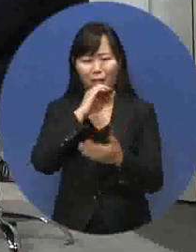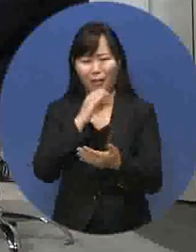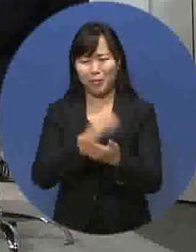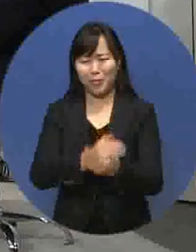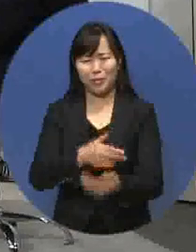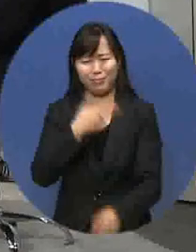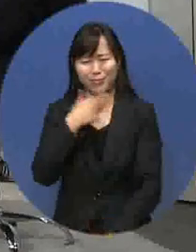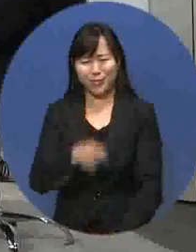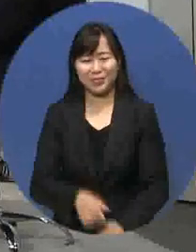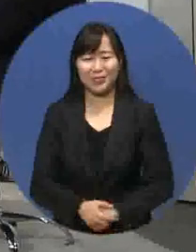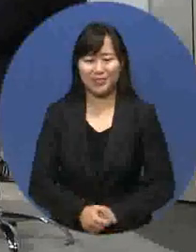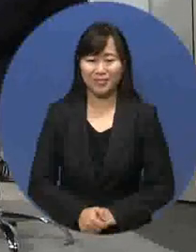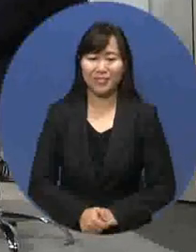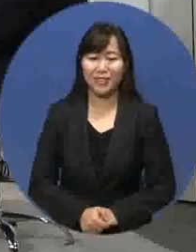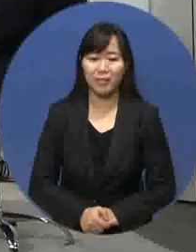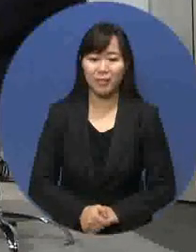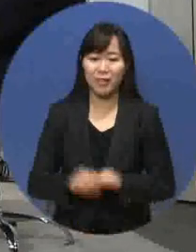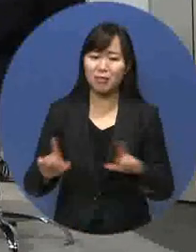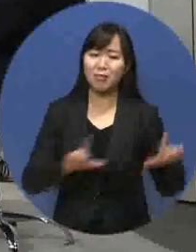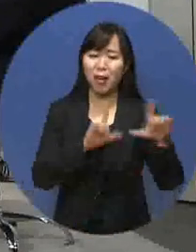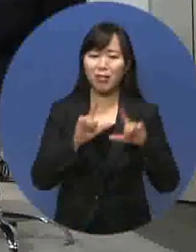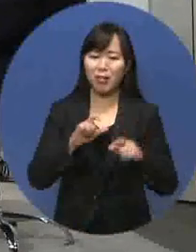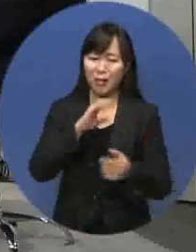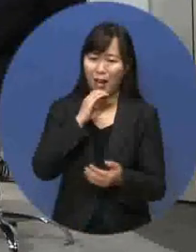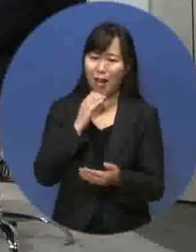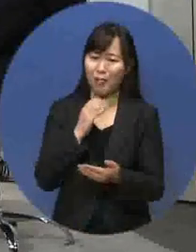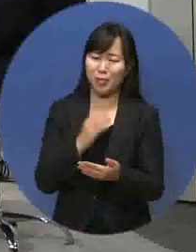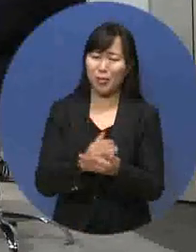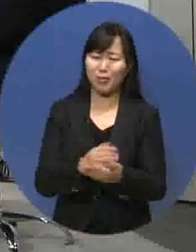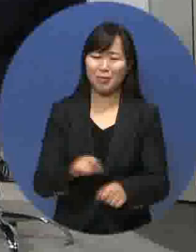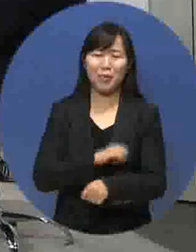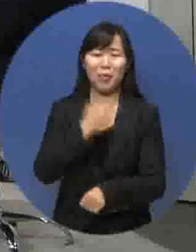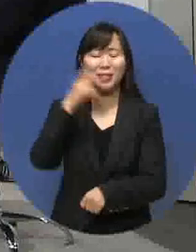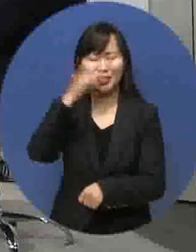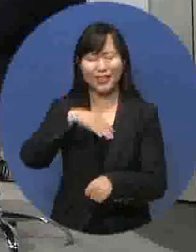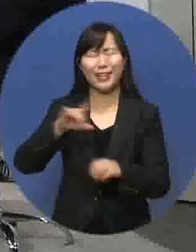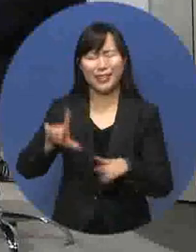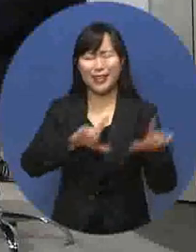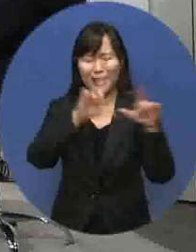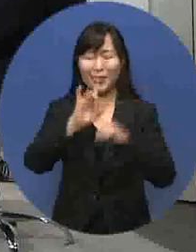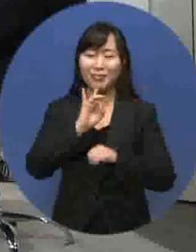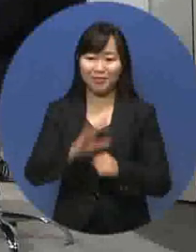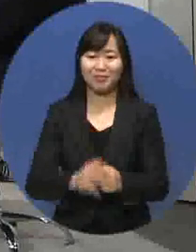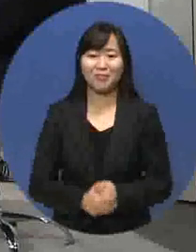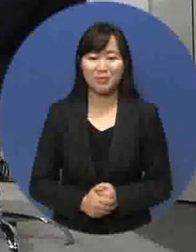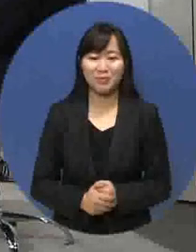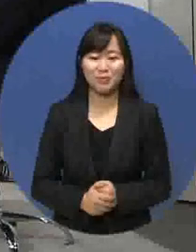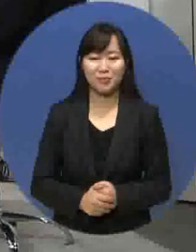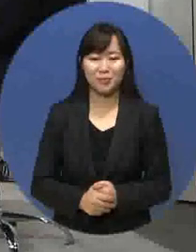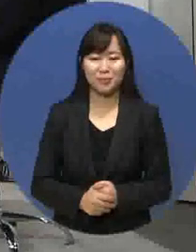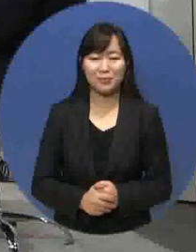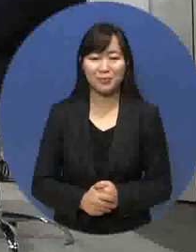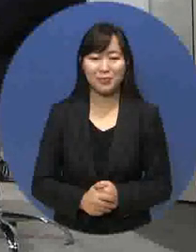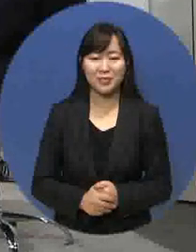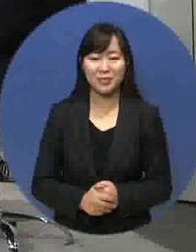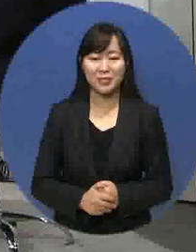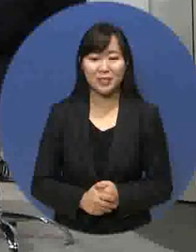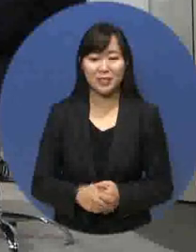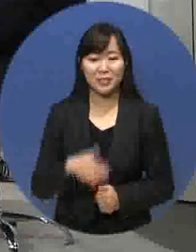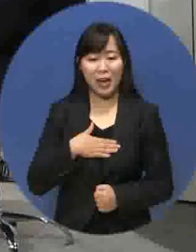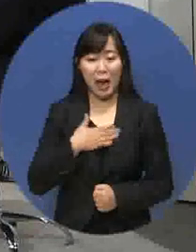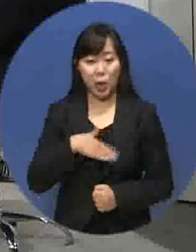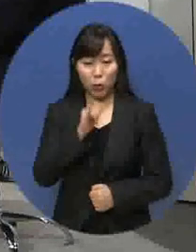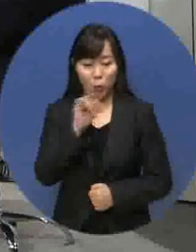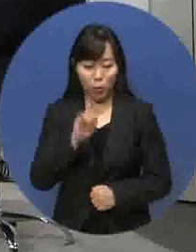아니야. 사는 게 뭐 크게 뭐 감동이 있습니까? 그냥 사는 거죠. 뭐 그지요. 아, 그래요? 아, 지금 내